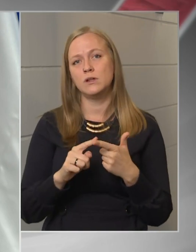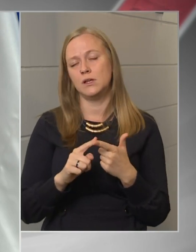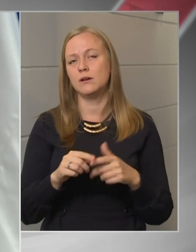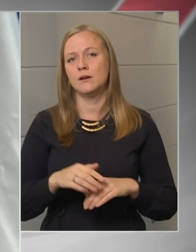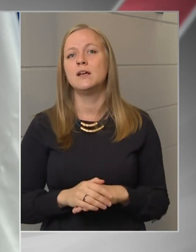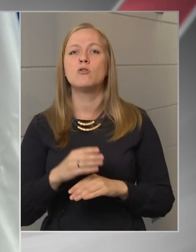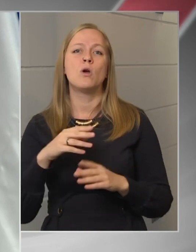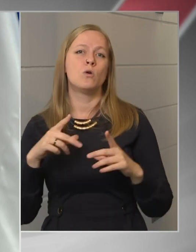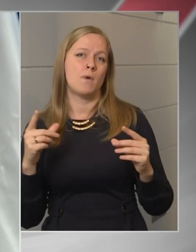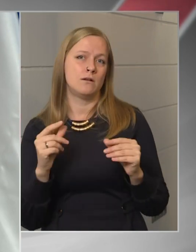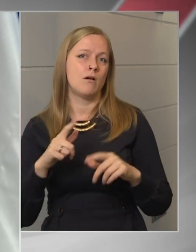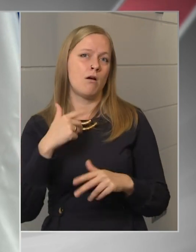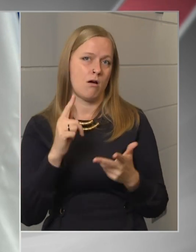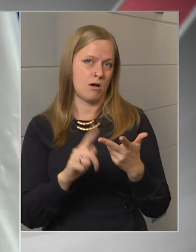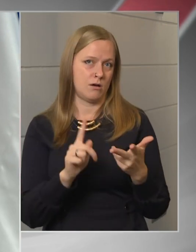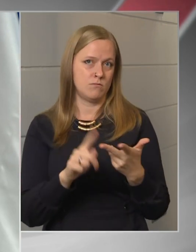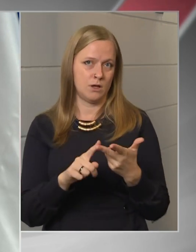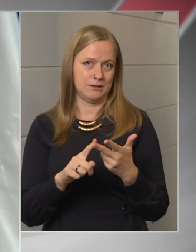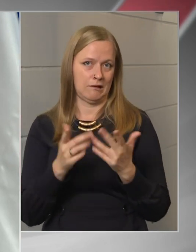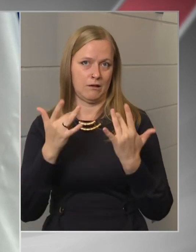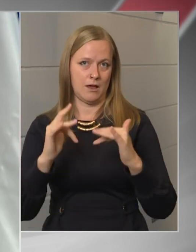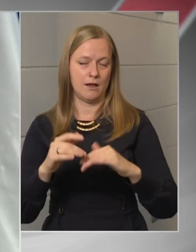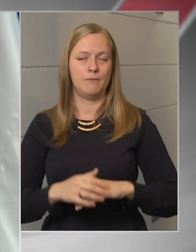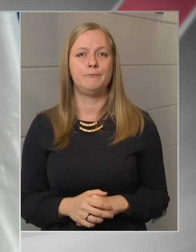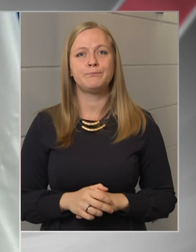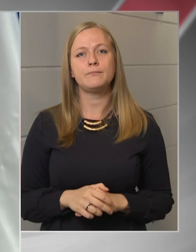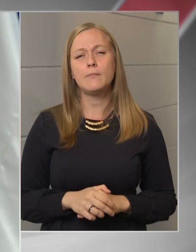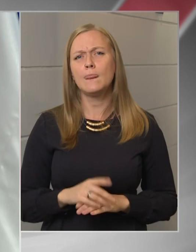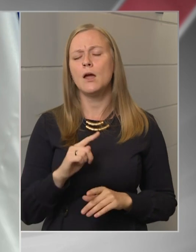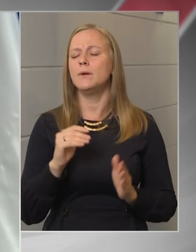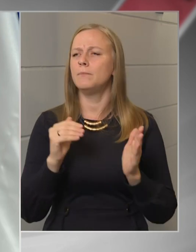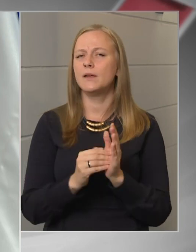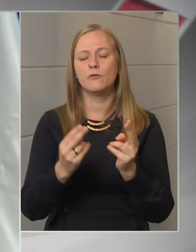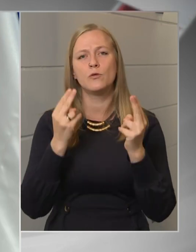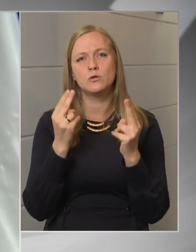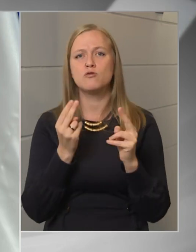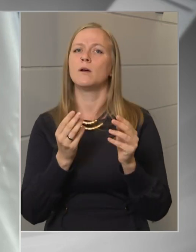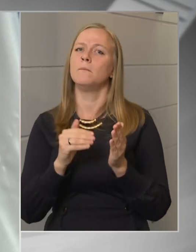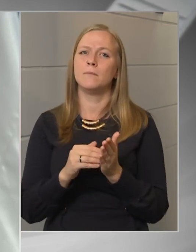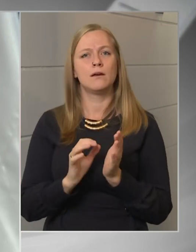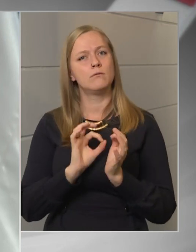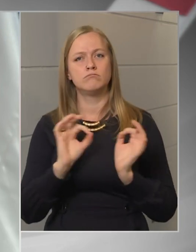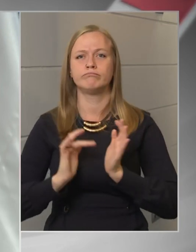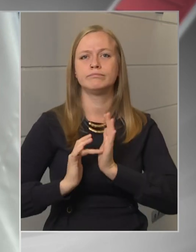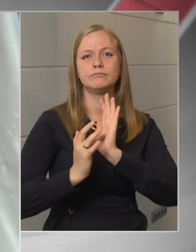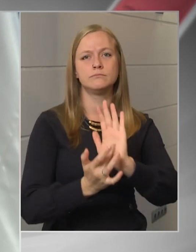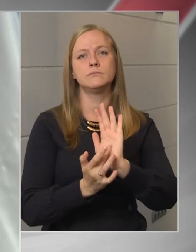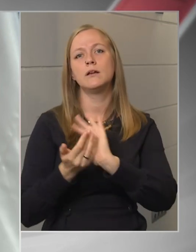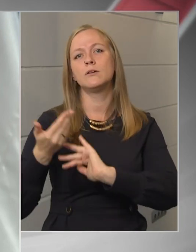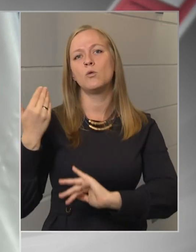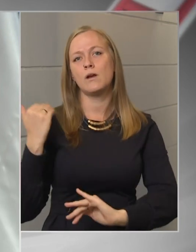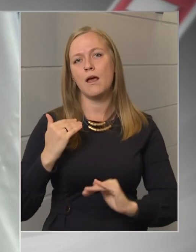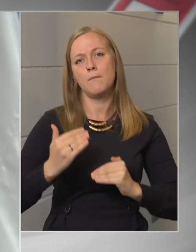százalékkal és Románia a harmadik 17 százalékkal. Ami ennél fontosabb és kifejezőbb, hogy ha a korábbi